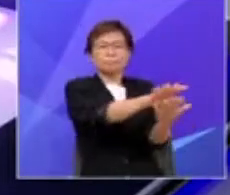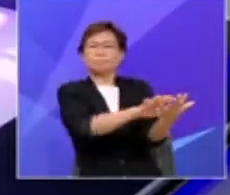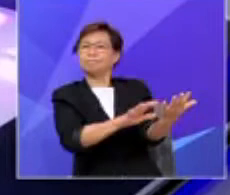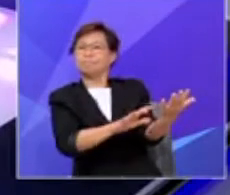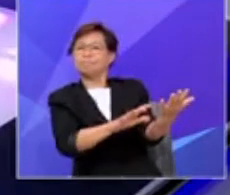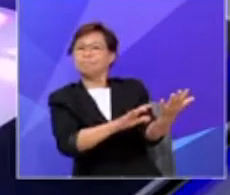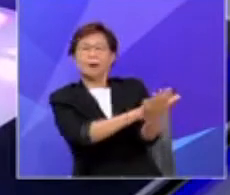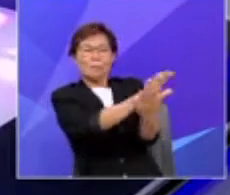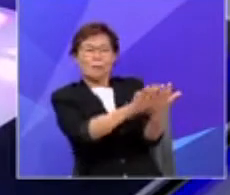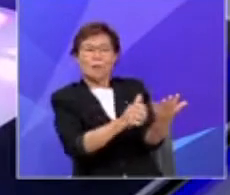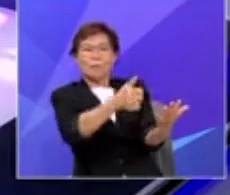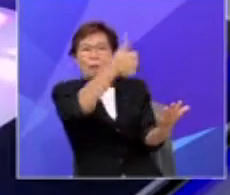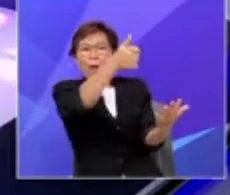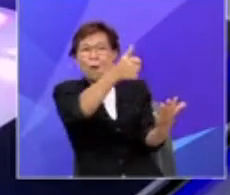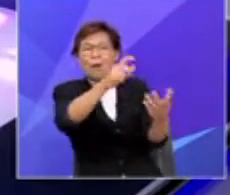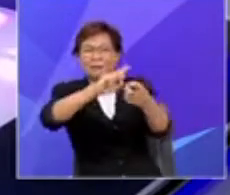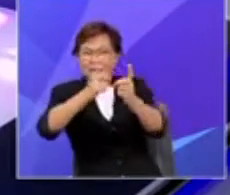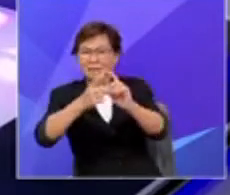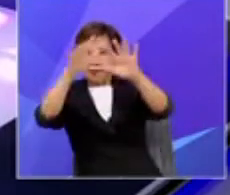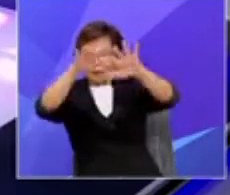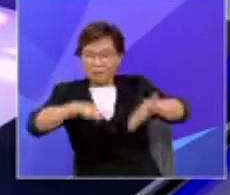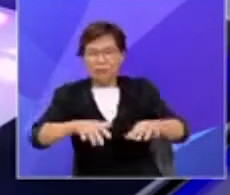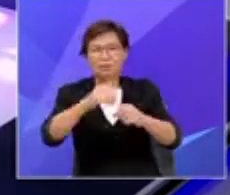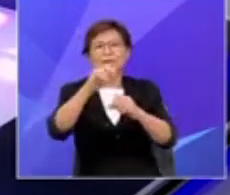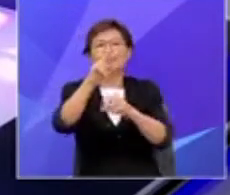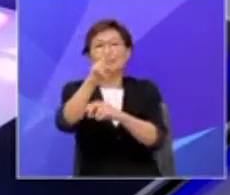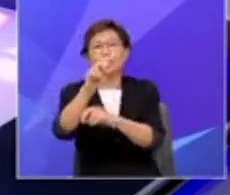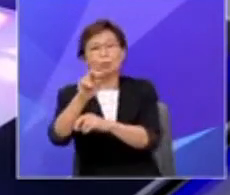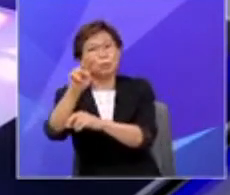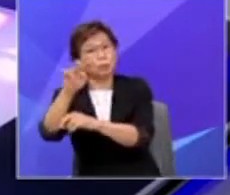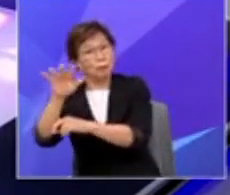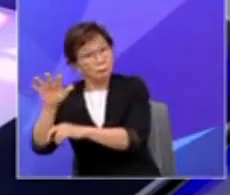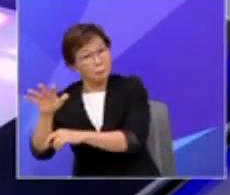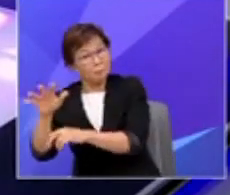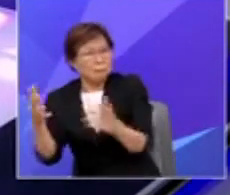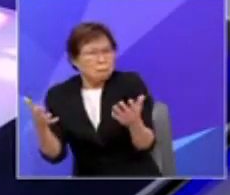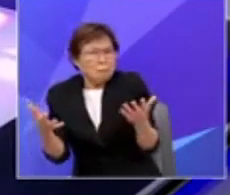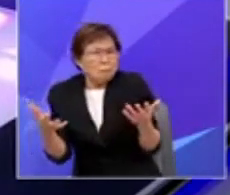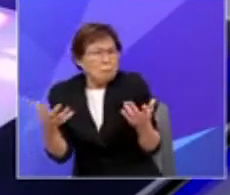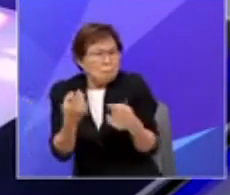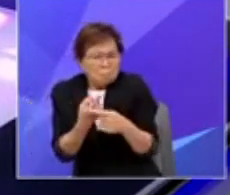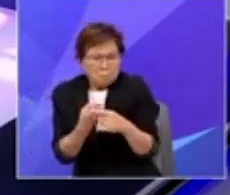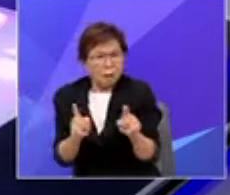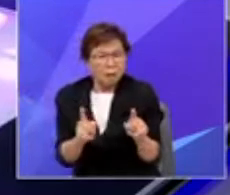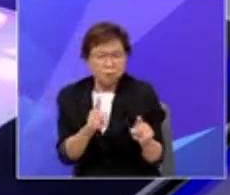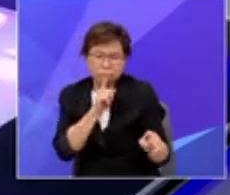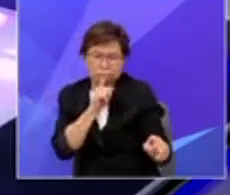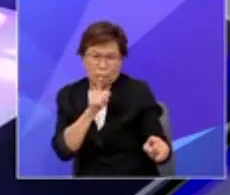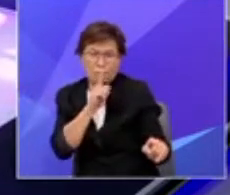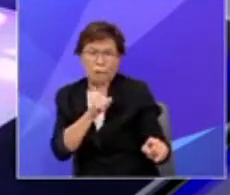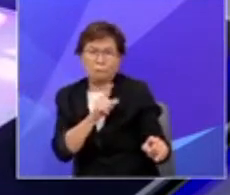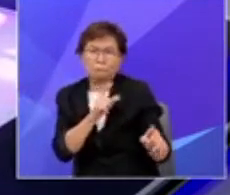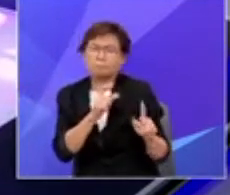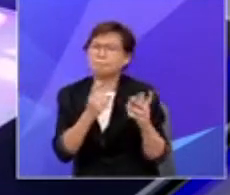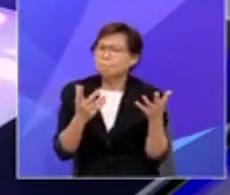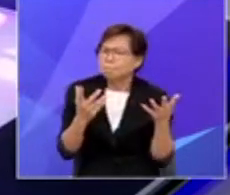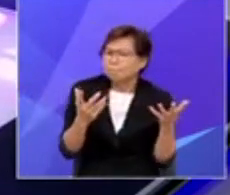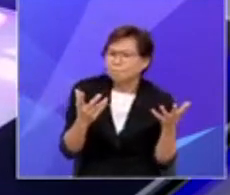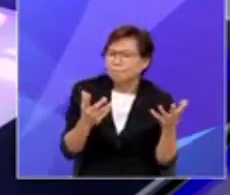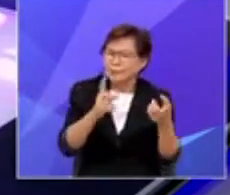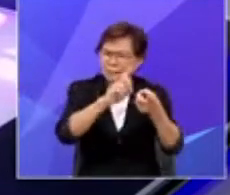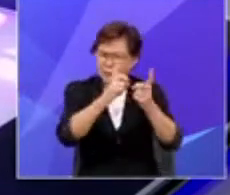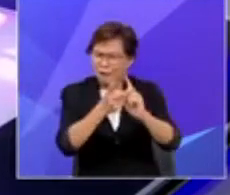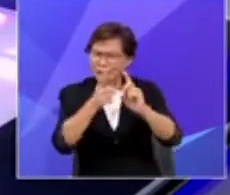planindo digital Asian 20 25 tetapi sebenarnya yang dikatakan